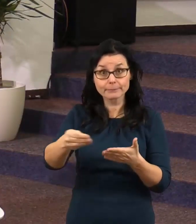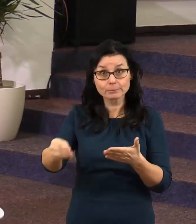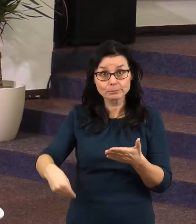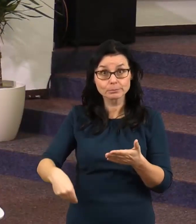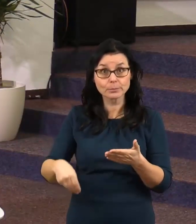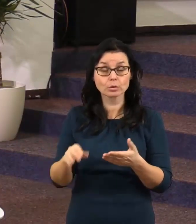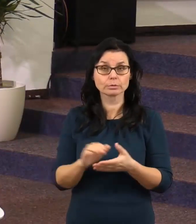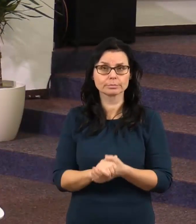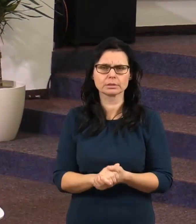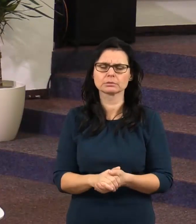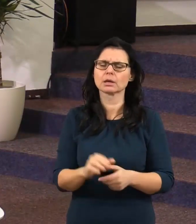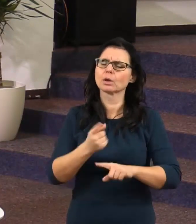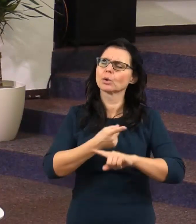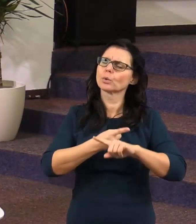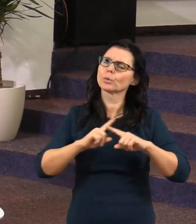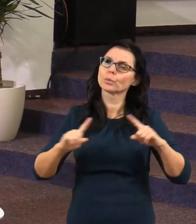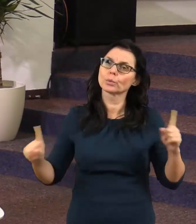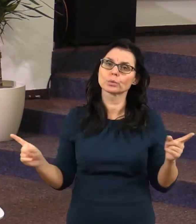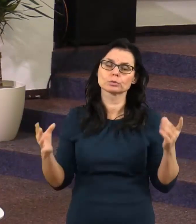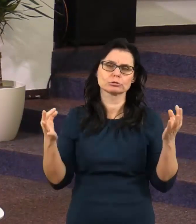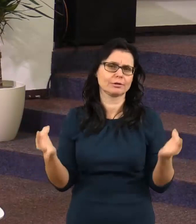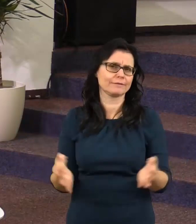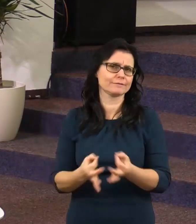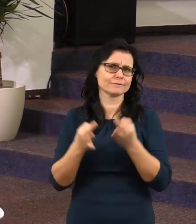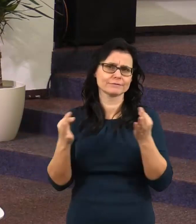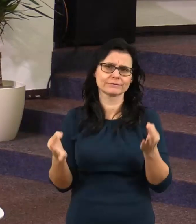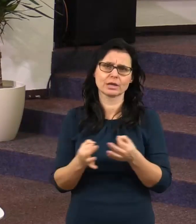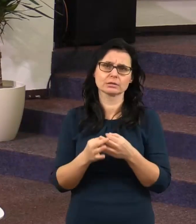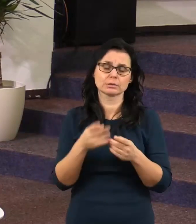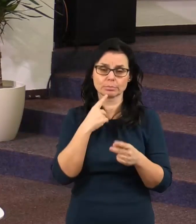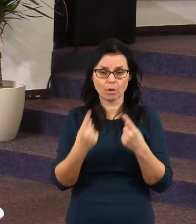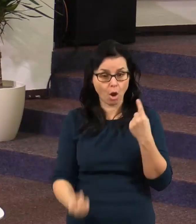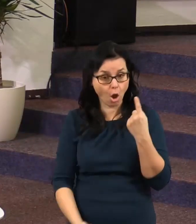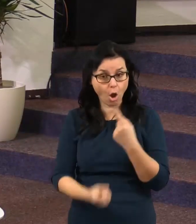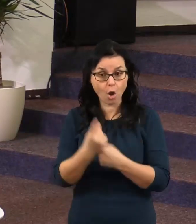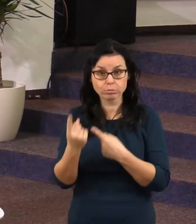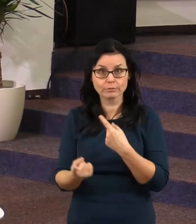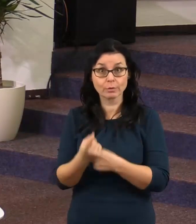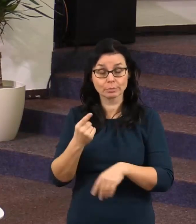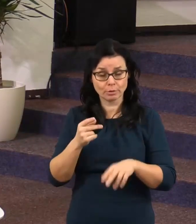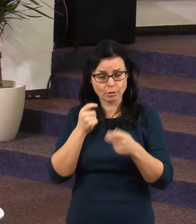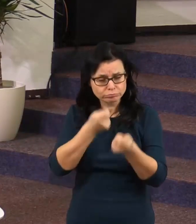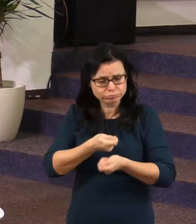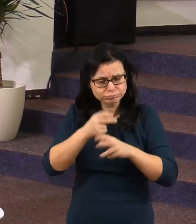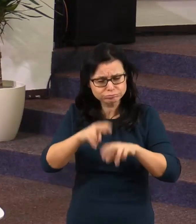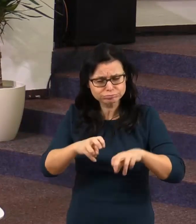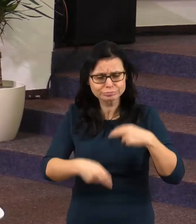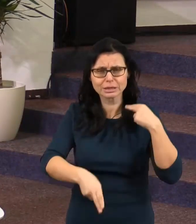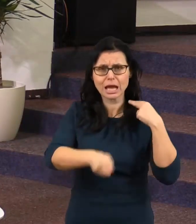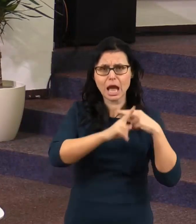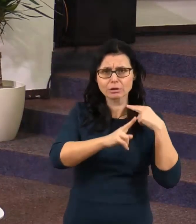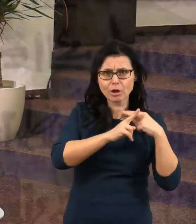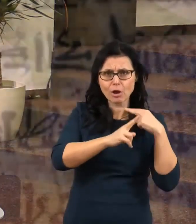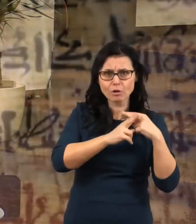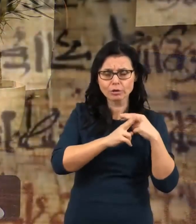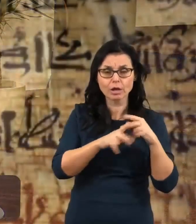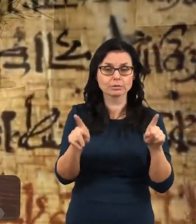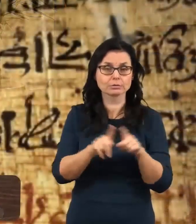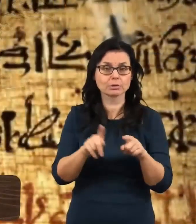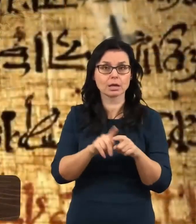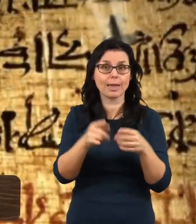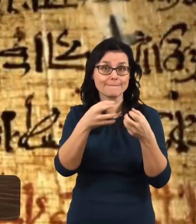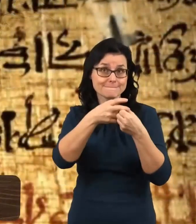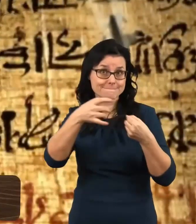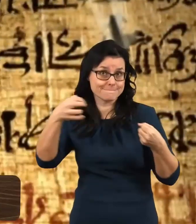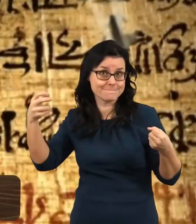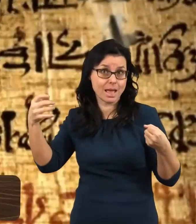Celá řada zvláštních věcí, které byly objeveny díky archeologie a jedným z nich je také papirus Ipjuvar